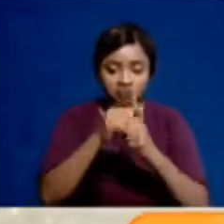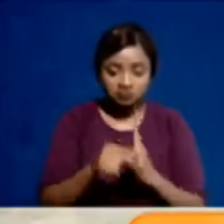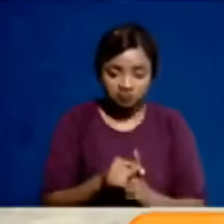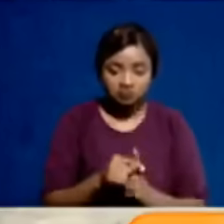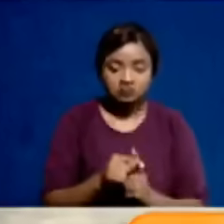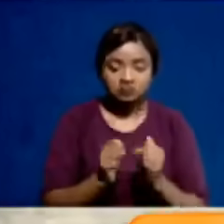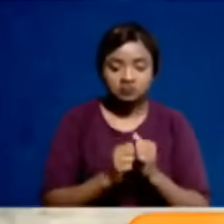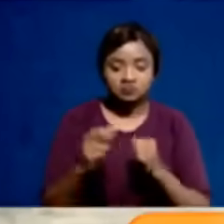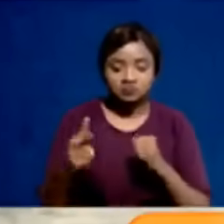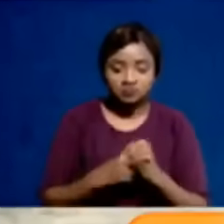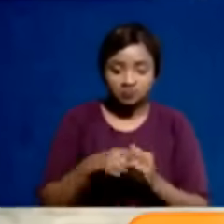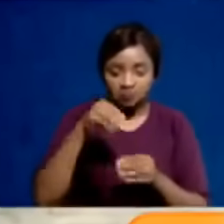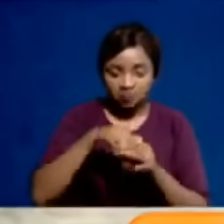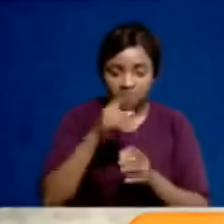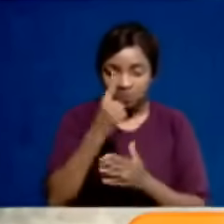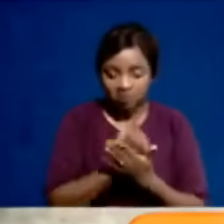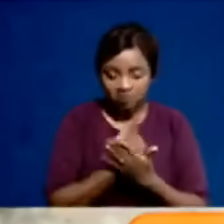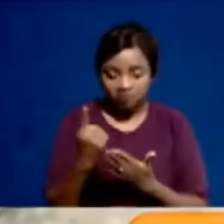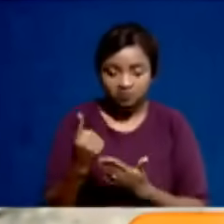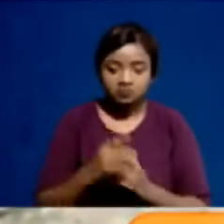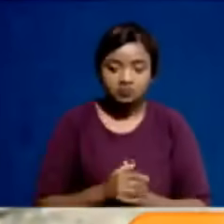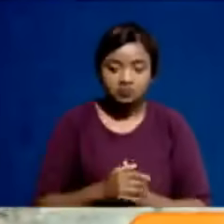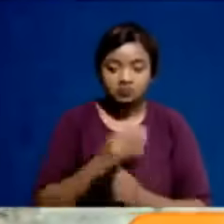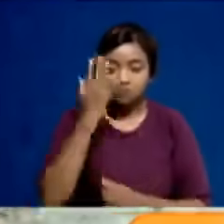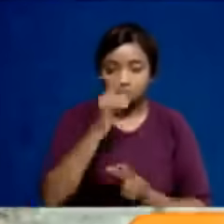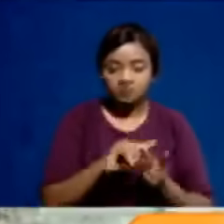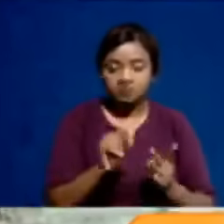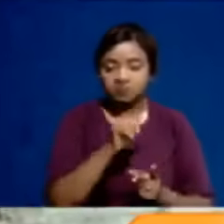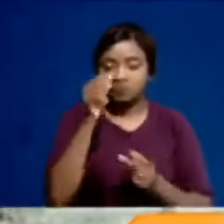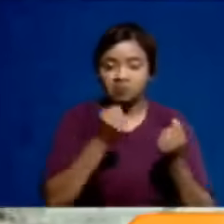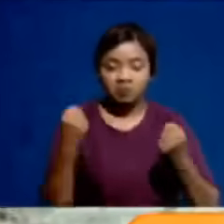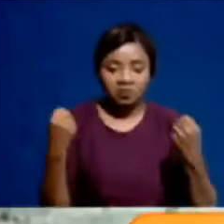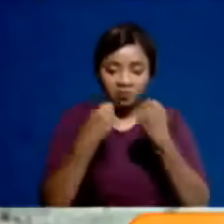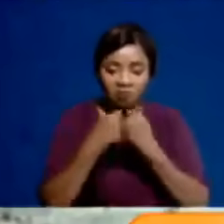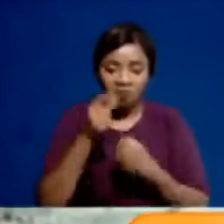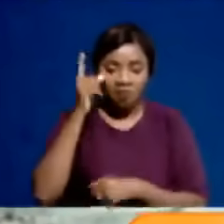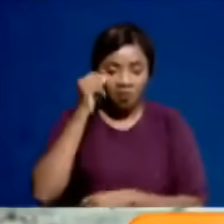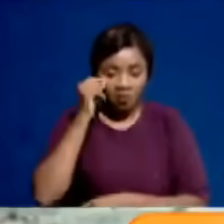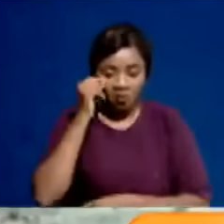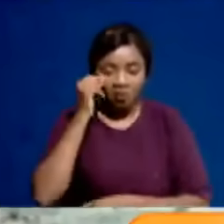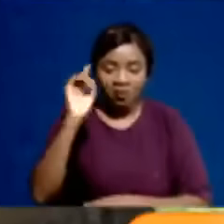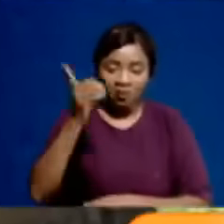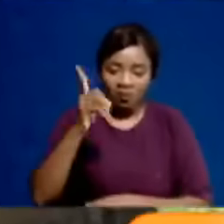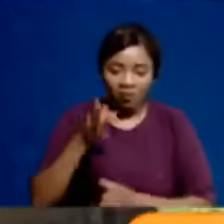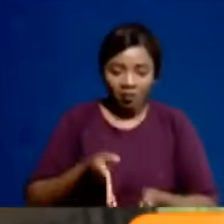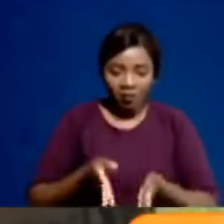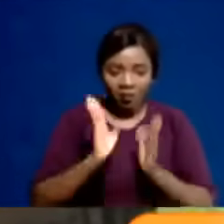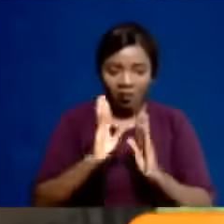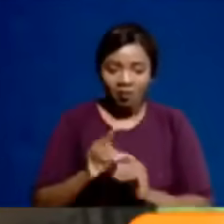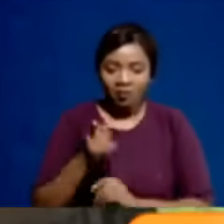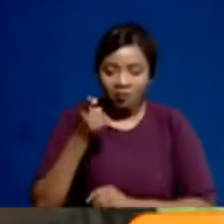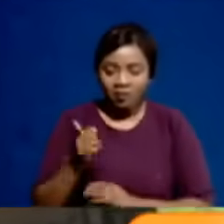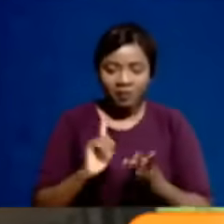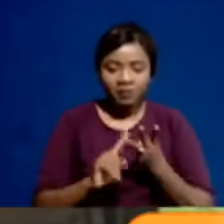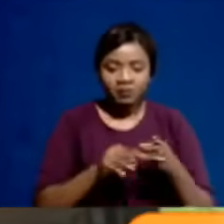watu 17 wiki hii. Hii ni baada ya ajali nyingine kushuhudiwa barabara kuu ya Mombasa kuelekea Nairobi na kaunti